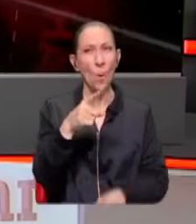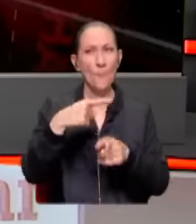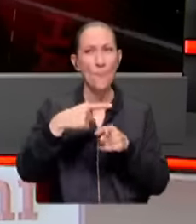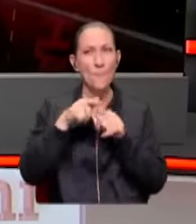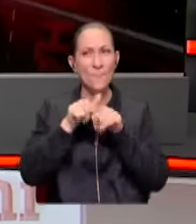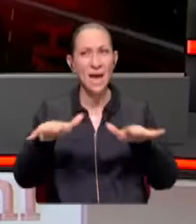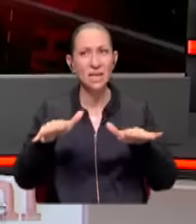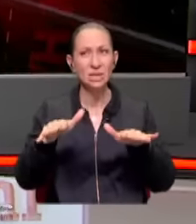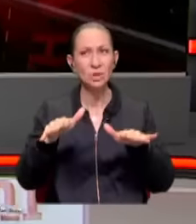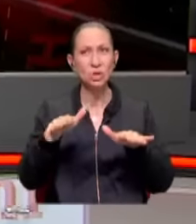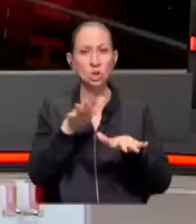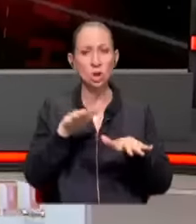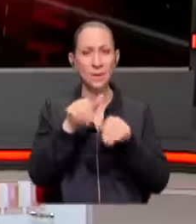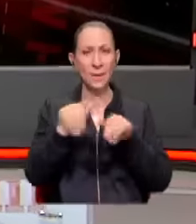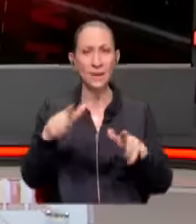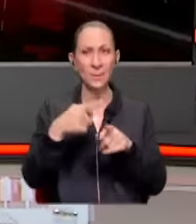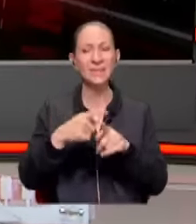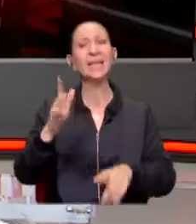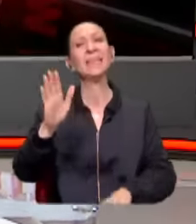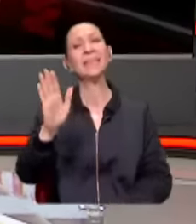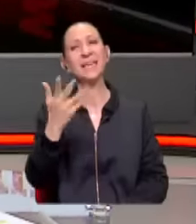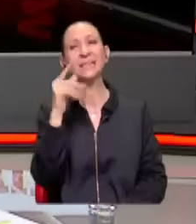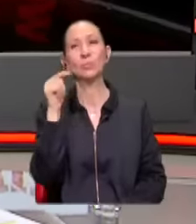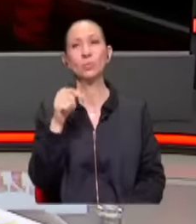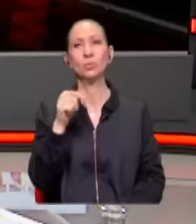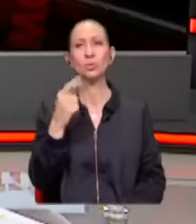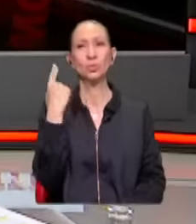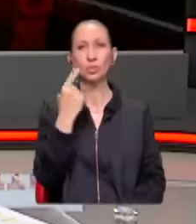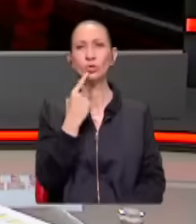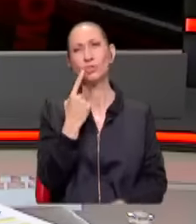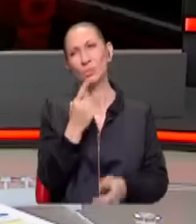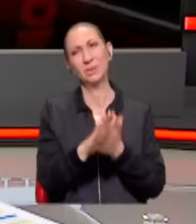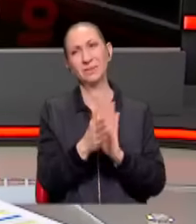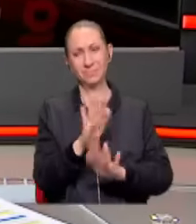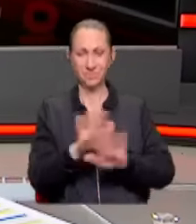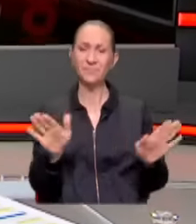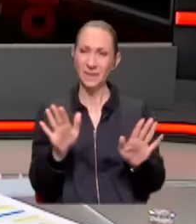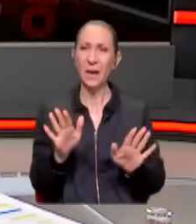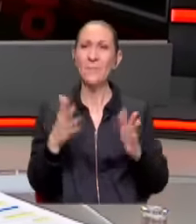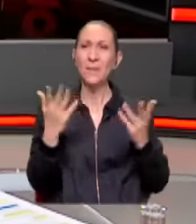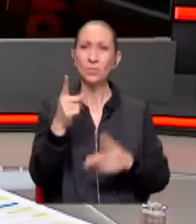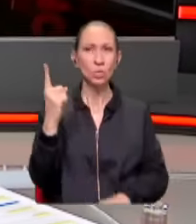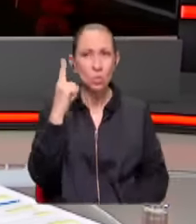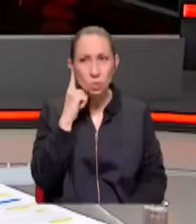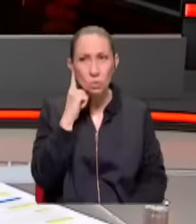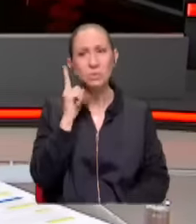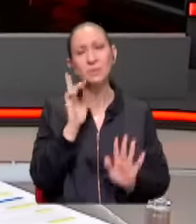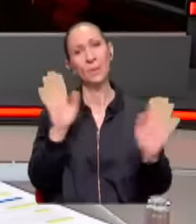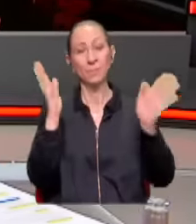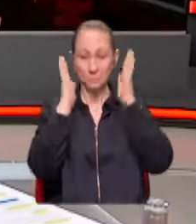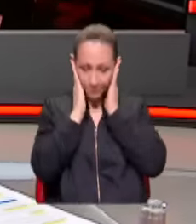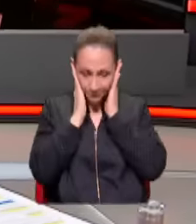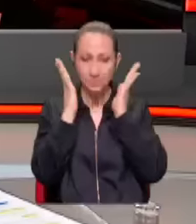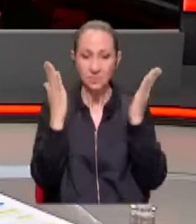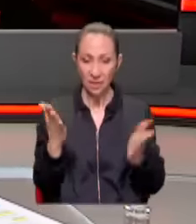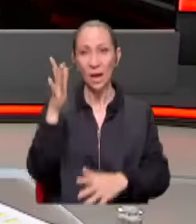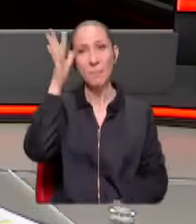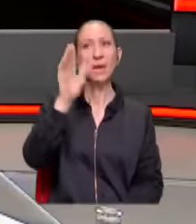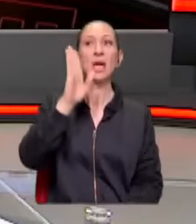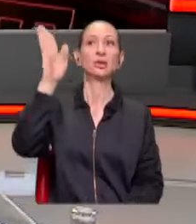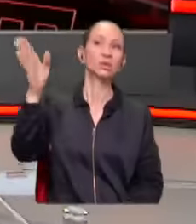paylaşımı sosyal medyadaki, neyse bugün artık dün söyleyeceğimizi söyledik. Madem bunu duyduk. Evet efendim,